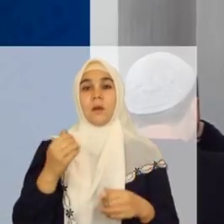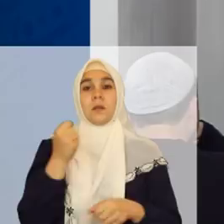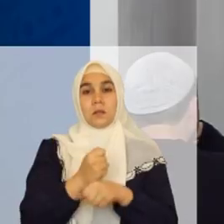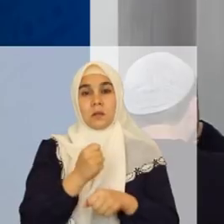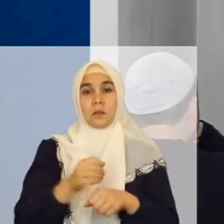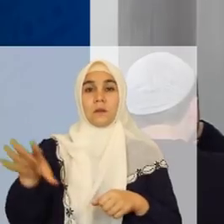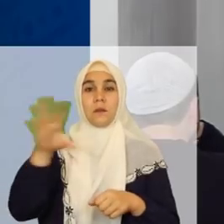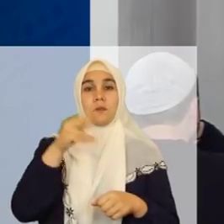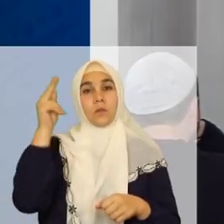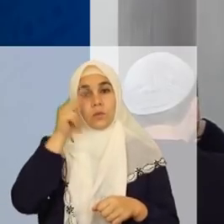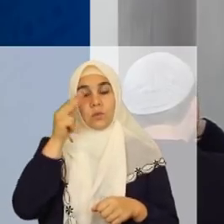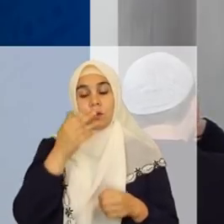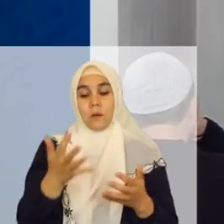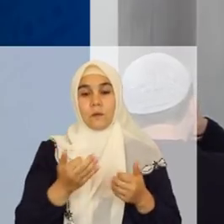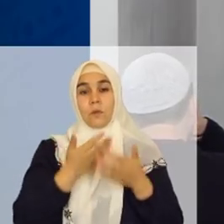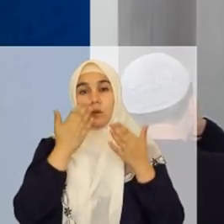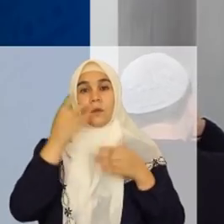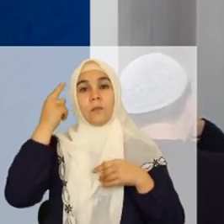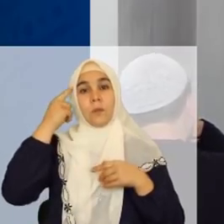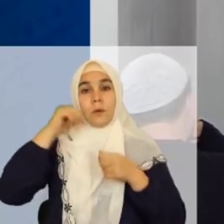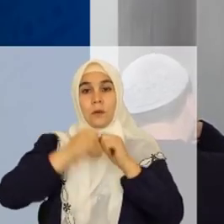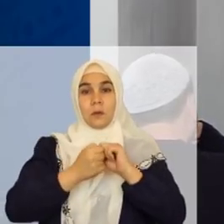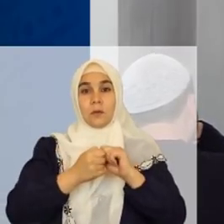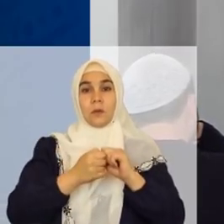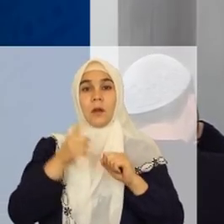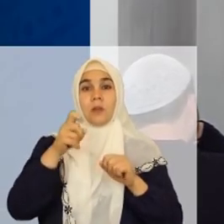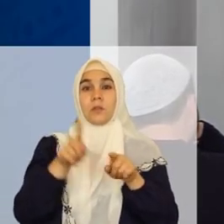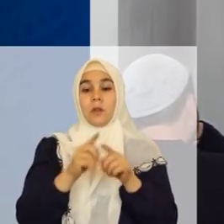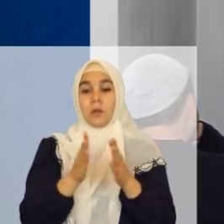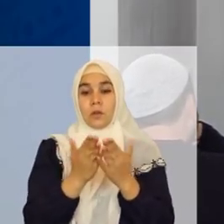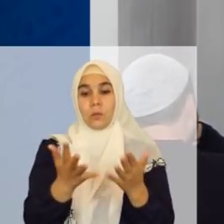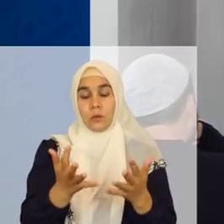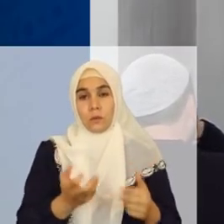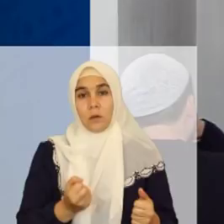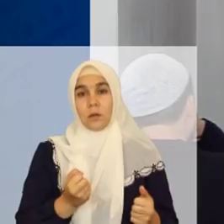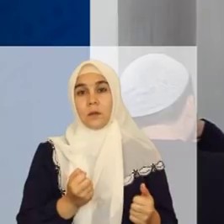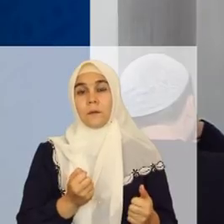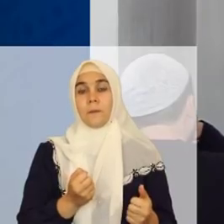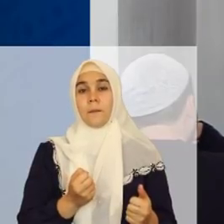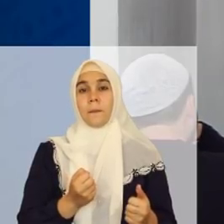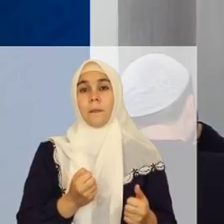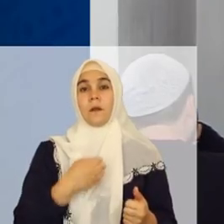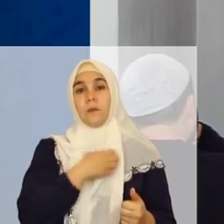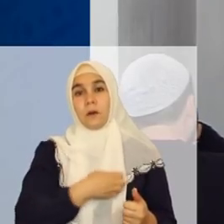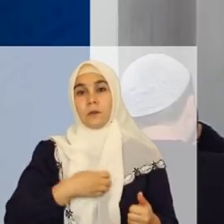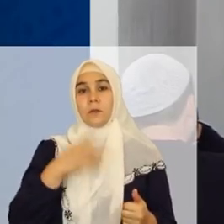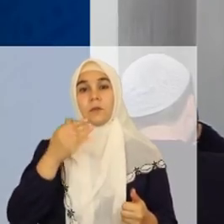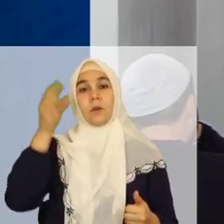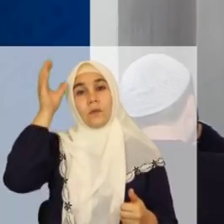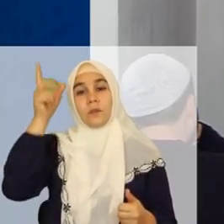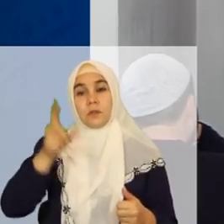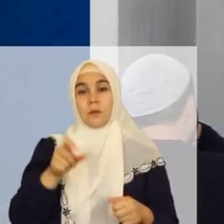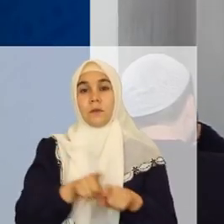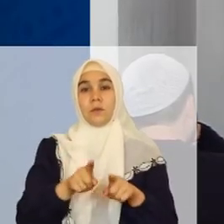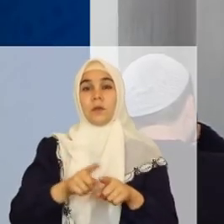amallar? Hammasini o'rganadi. O'zi bilan bitta haj kitobini oladi. Va eng muhimi olim